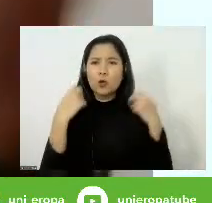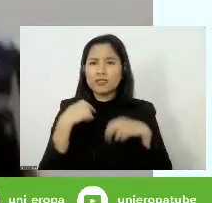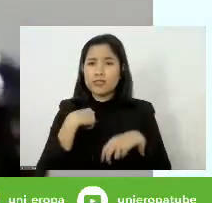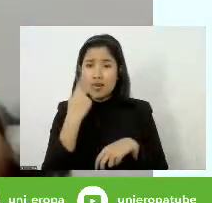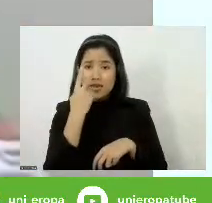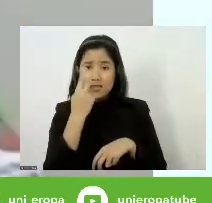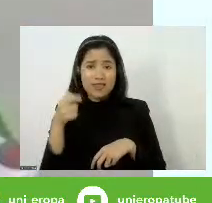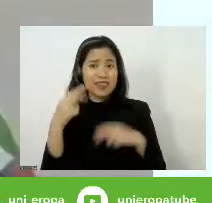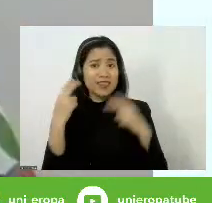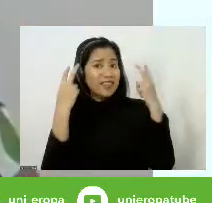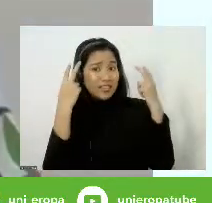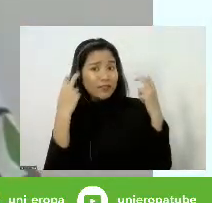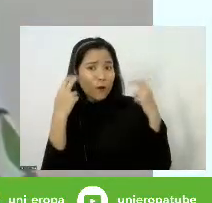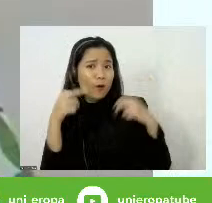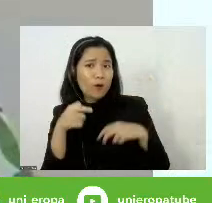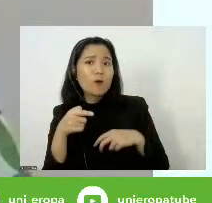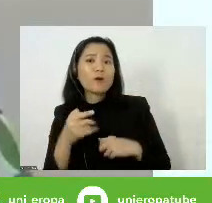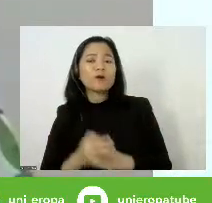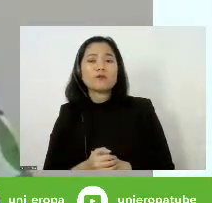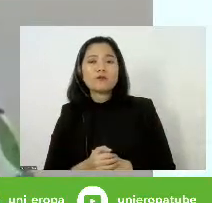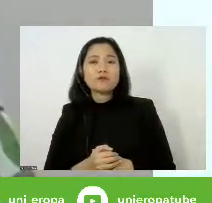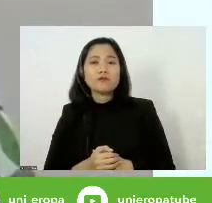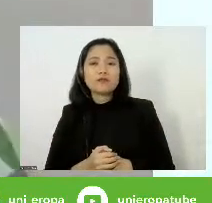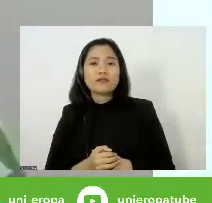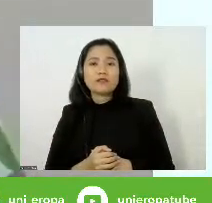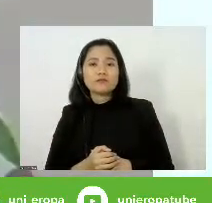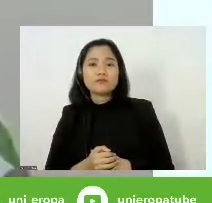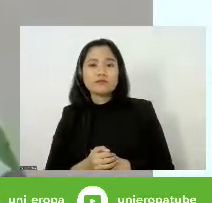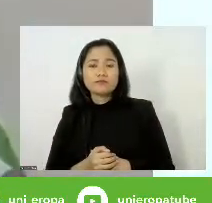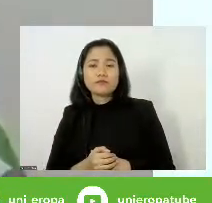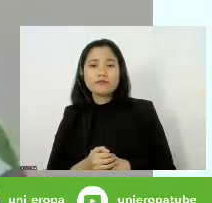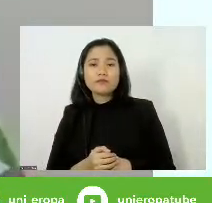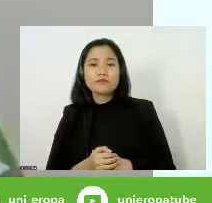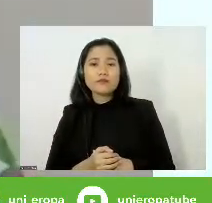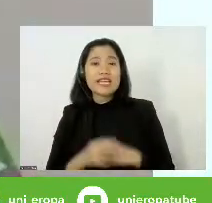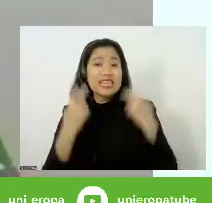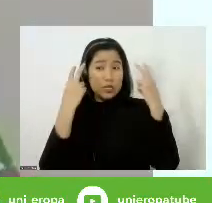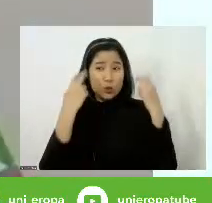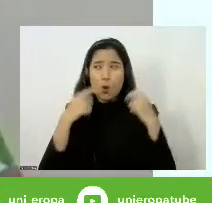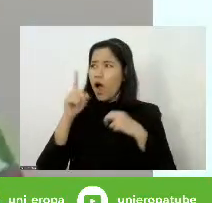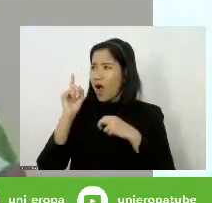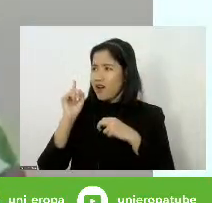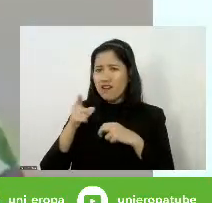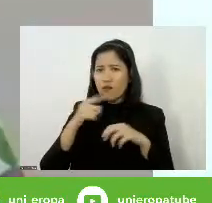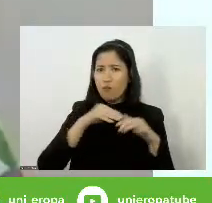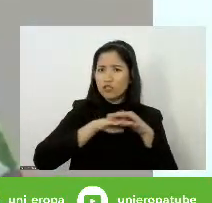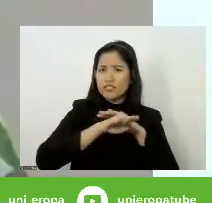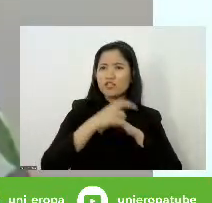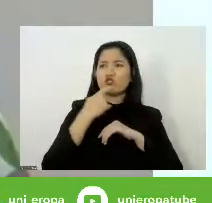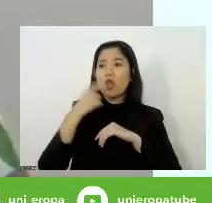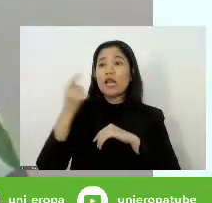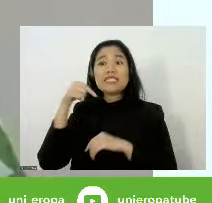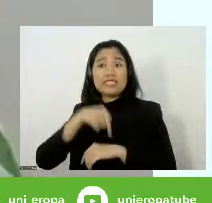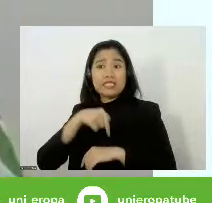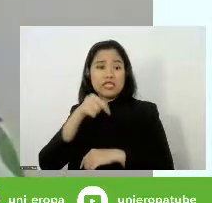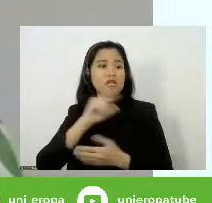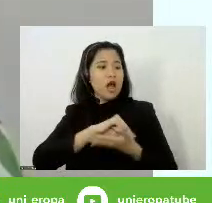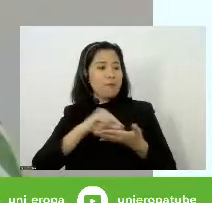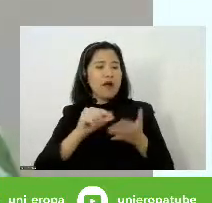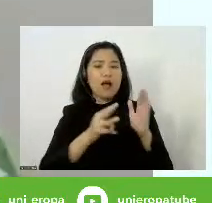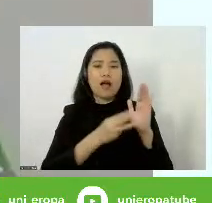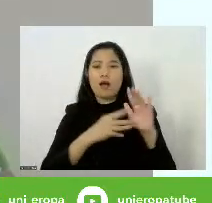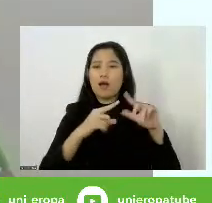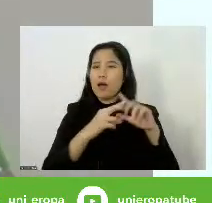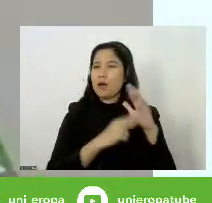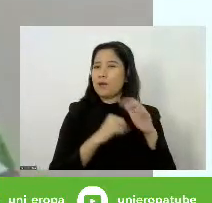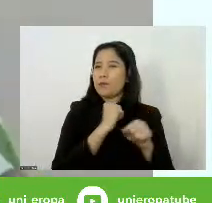tertutup sudah sudah ada ini di tempatku namanya Mei Groove di tempatmu apa ada